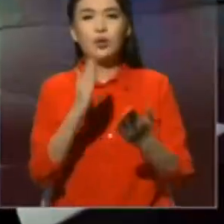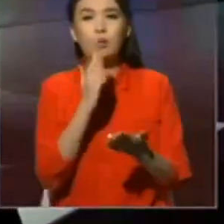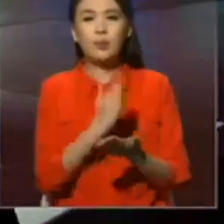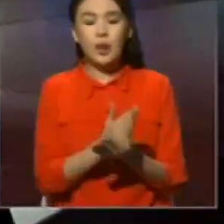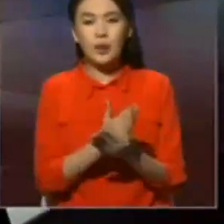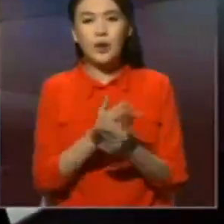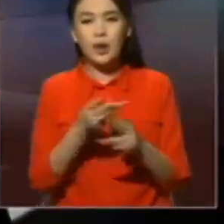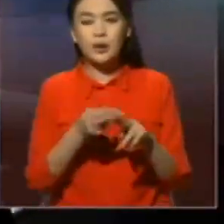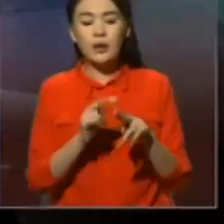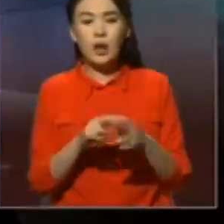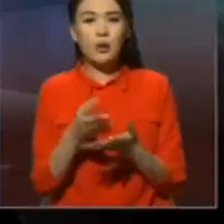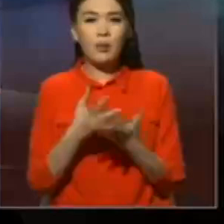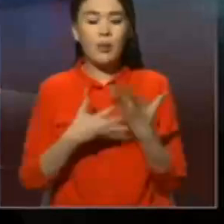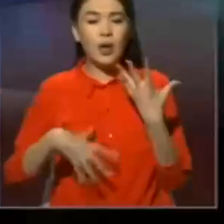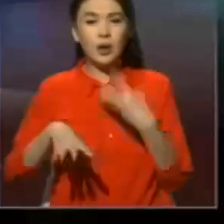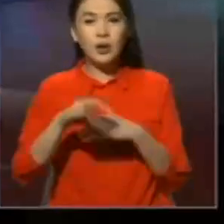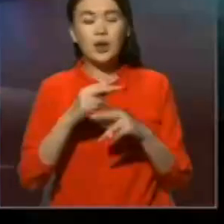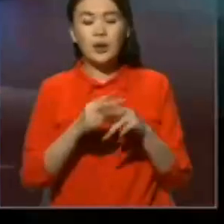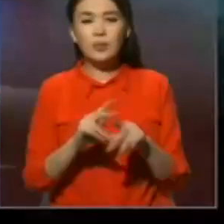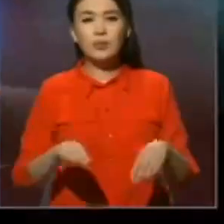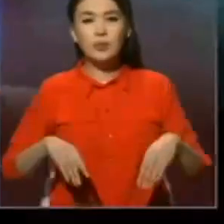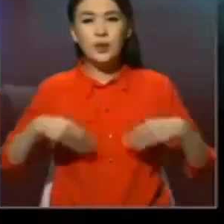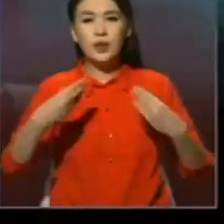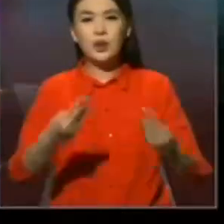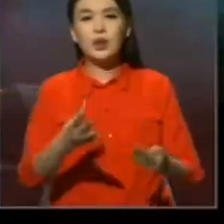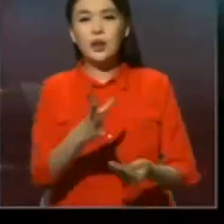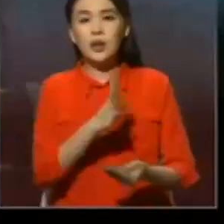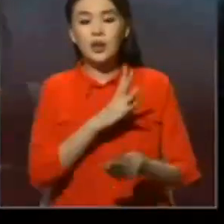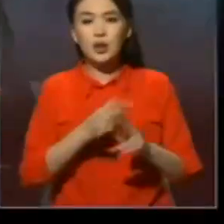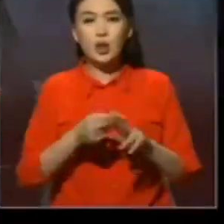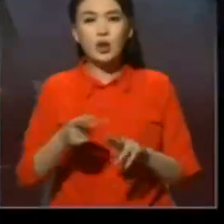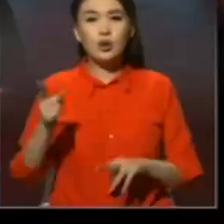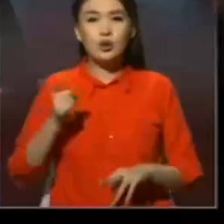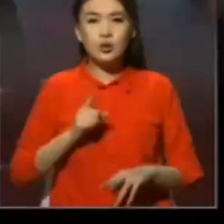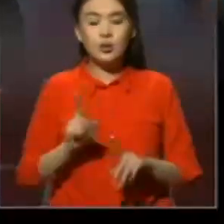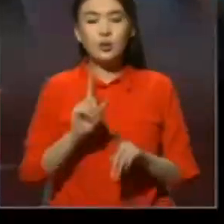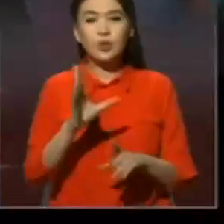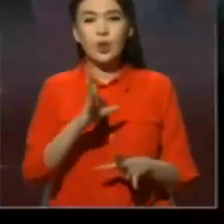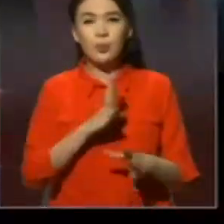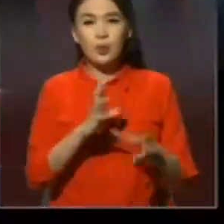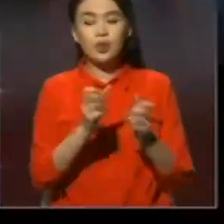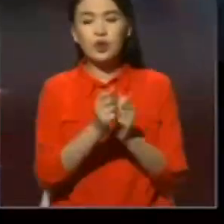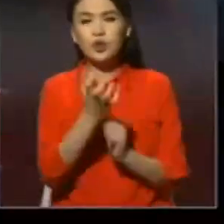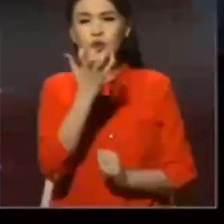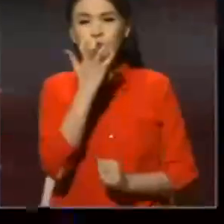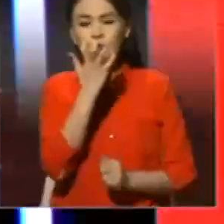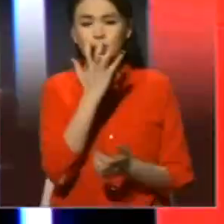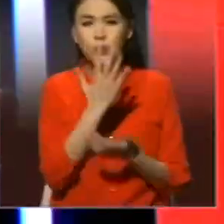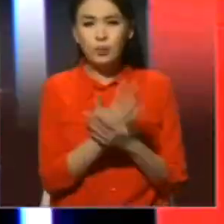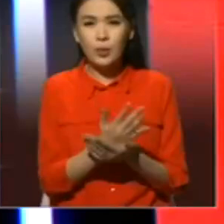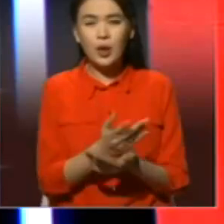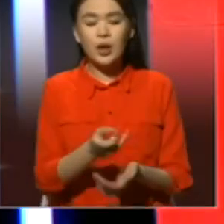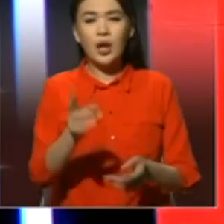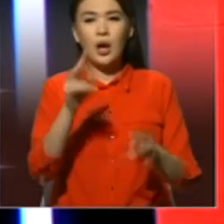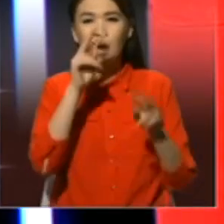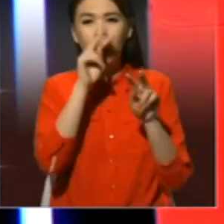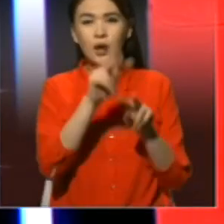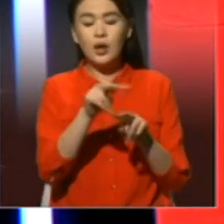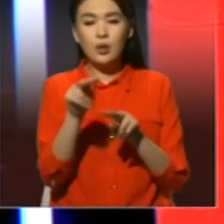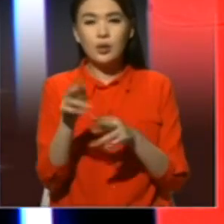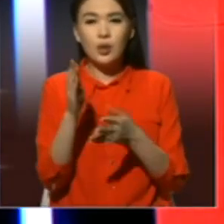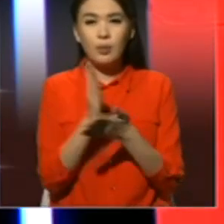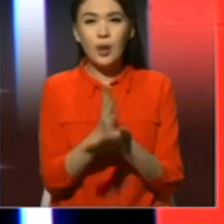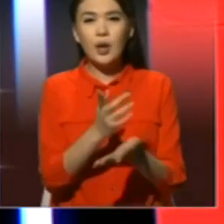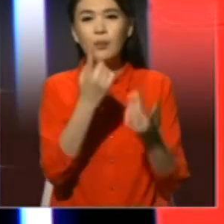достық үйлердің барлығы ассамблеяның меншігіне берілген. Және соны күтіп ұстау үшін оны жылытуы бар. Оның қарауылы бар, басқасы бар.